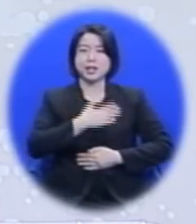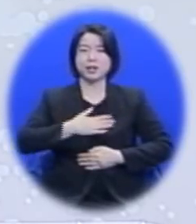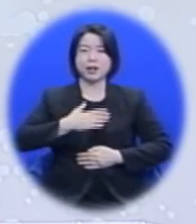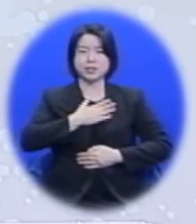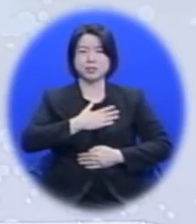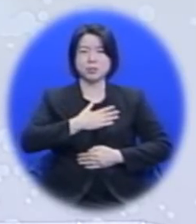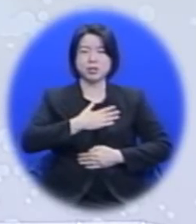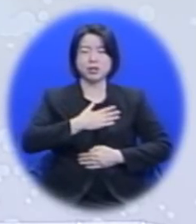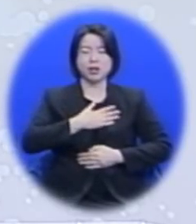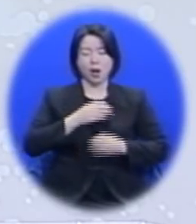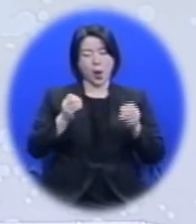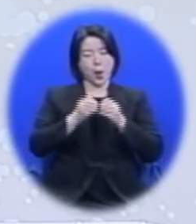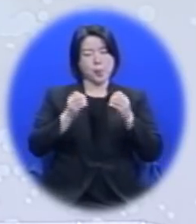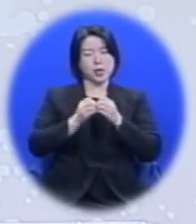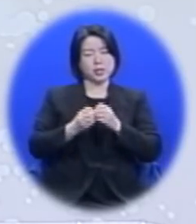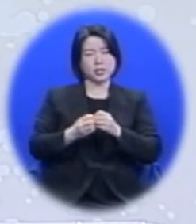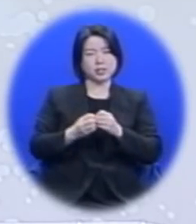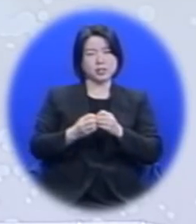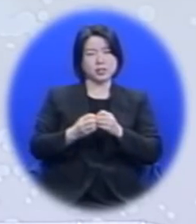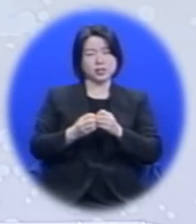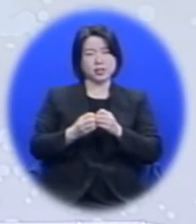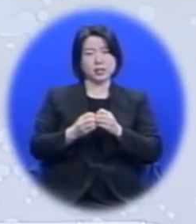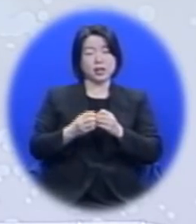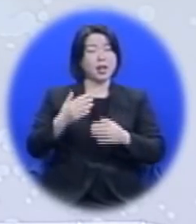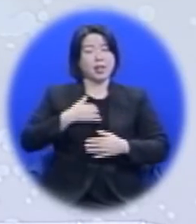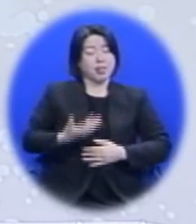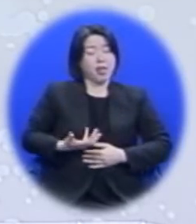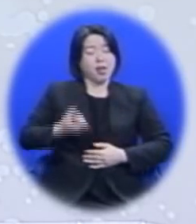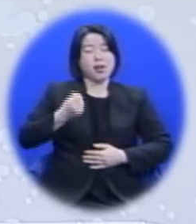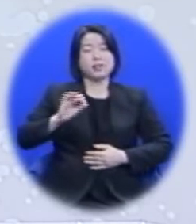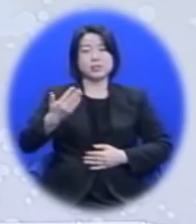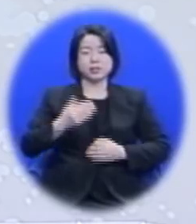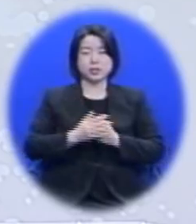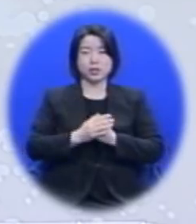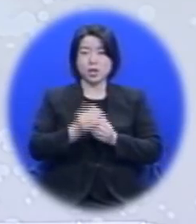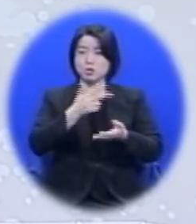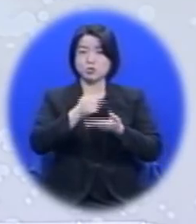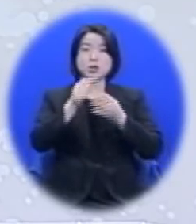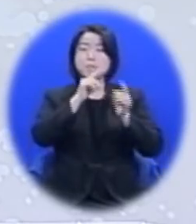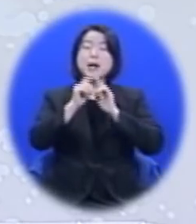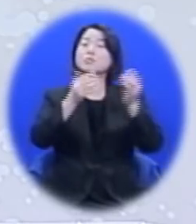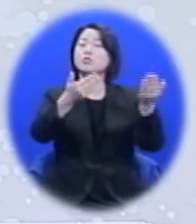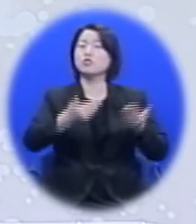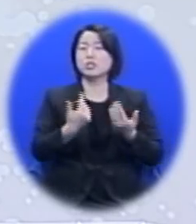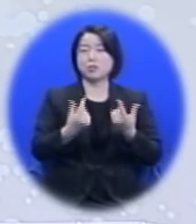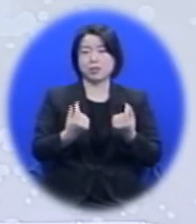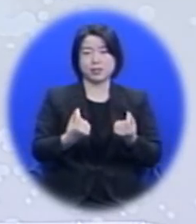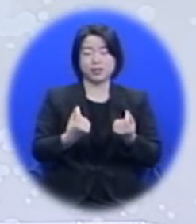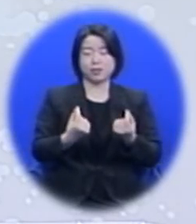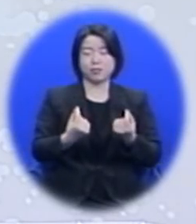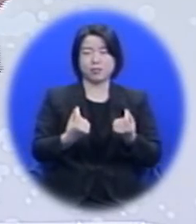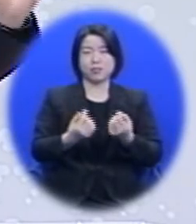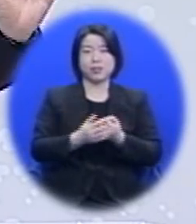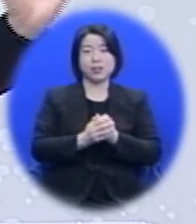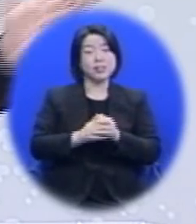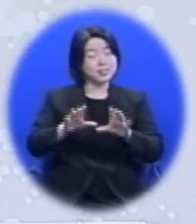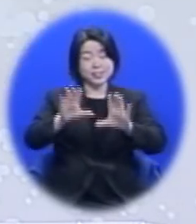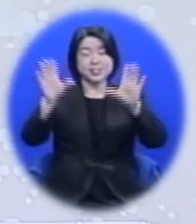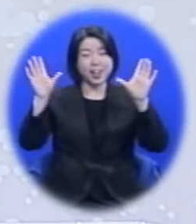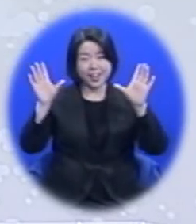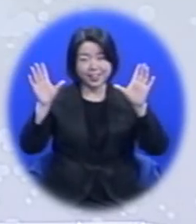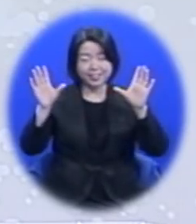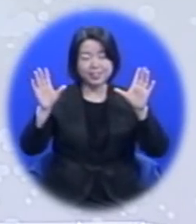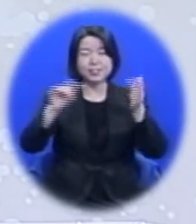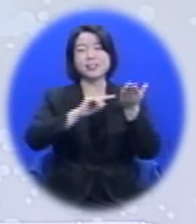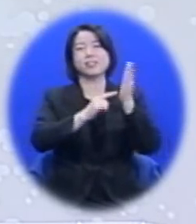갑자기 메시지가 제 것이 되었어요. 주님이 말씀하시는 것 같아요. 저에게 짠 하시는